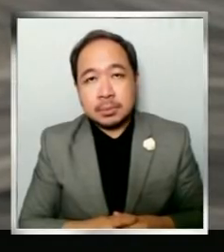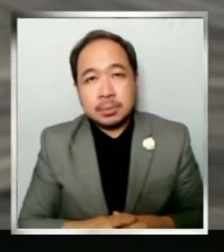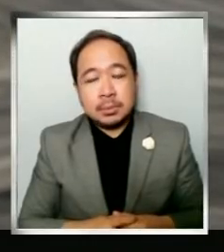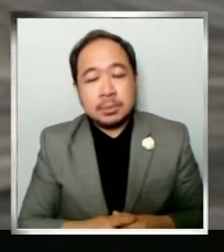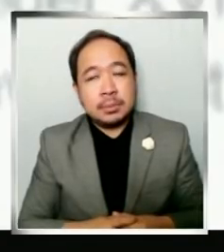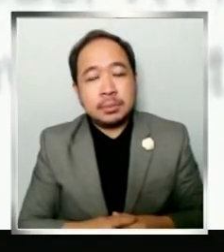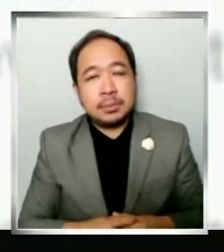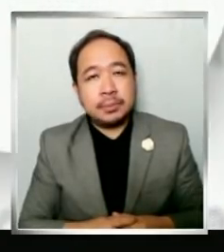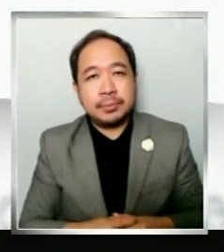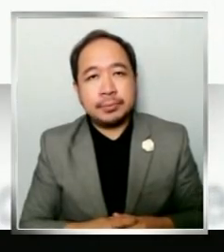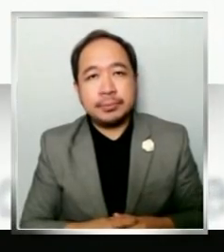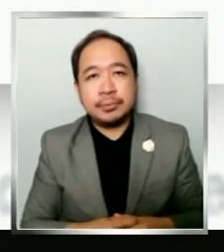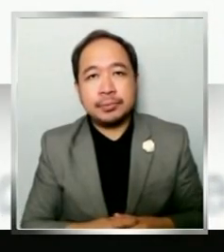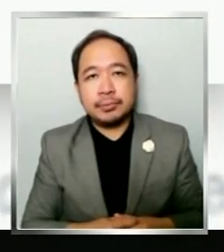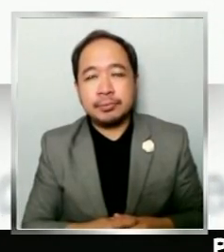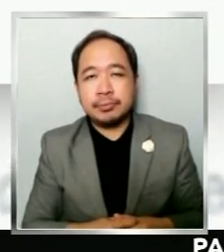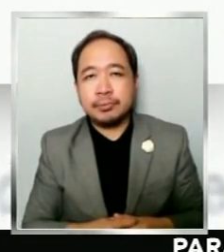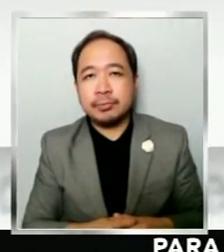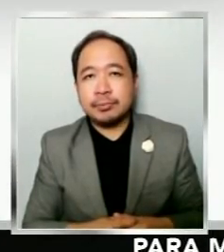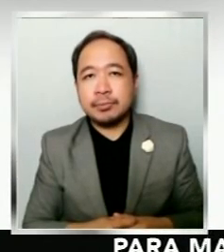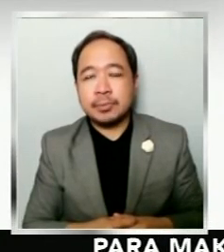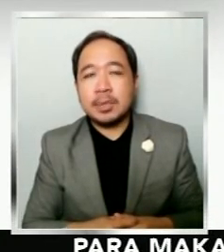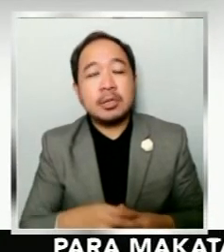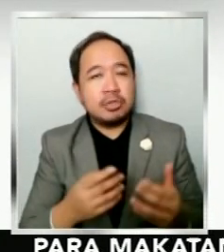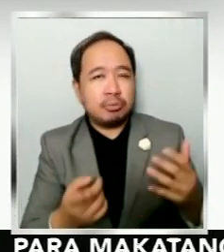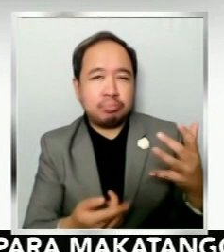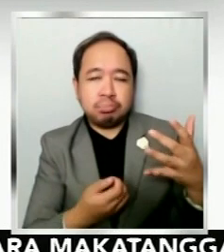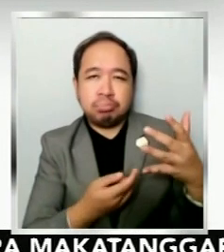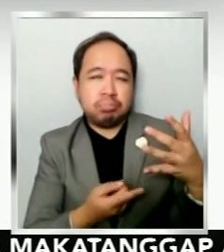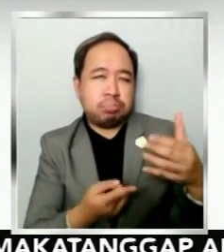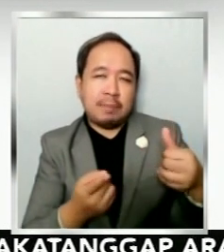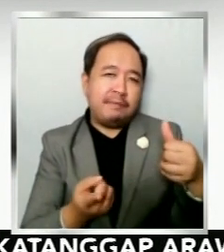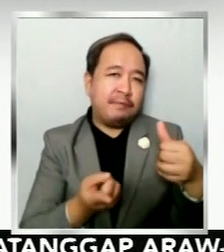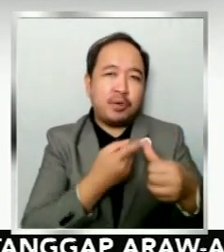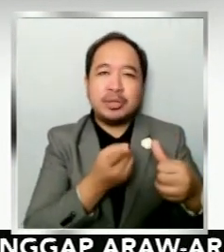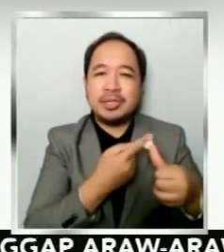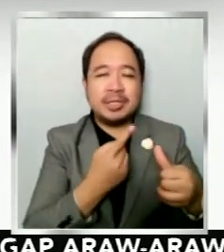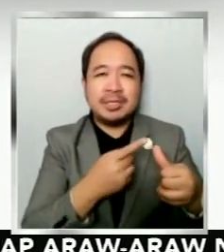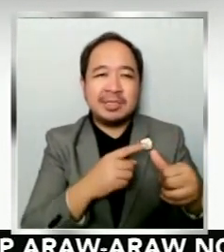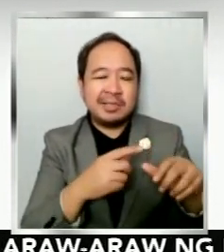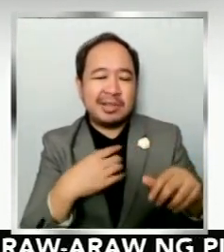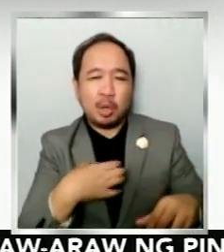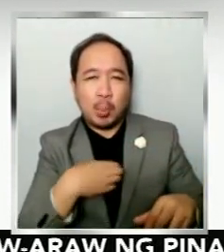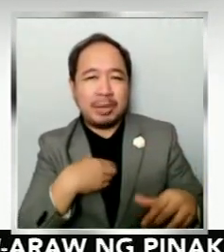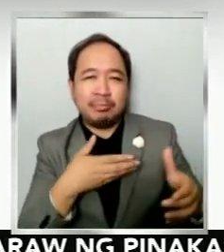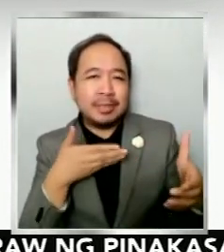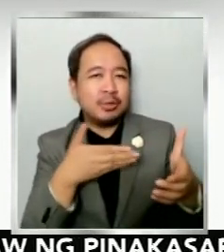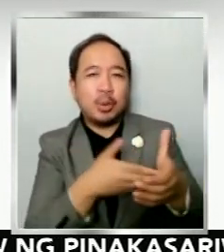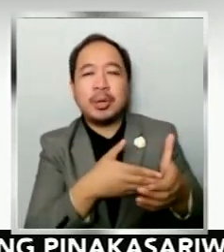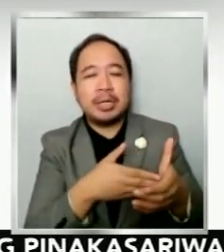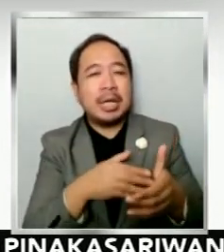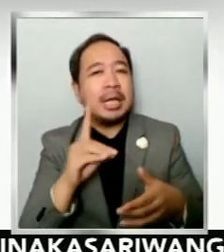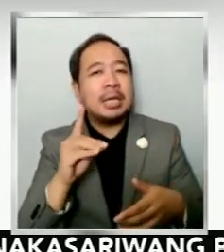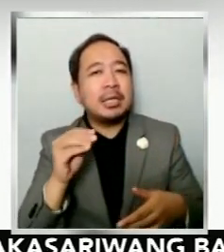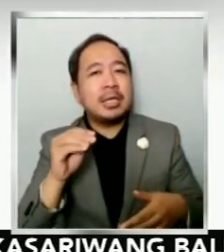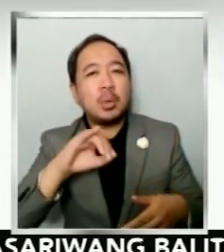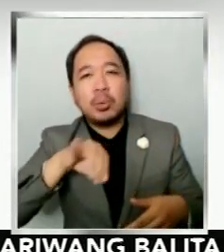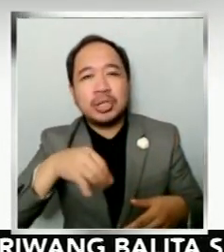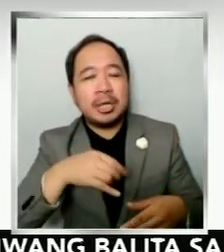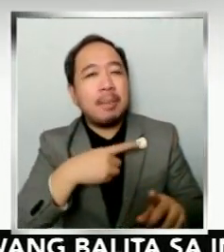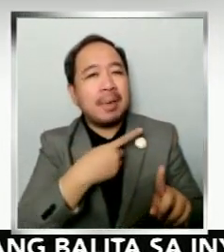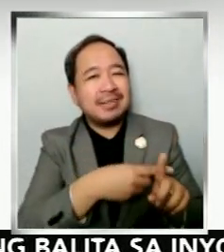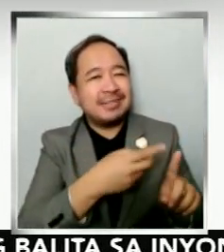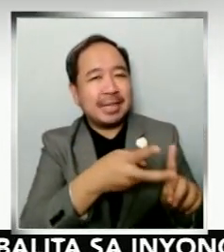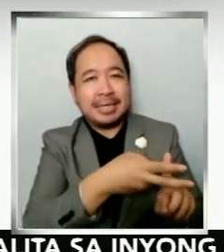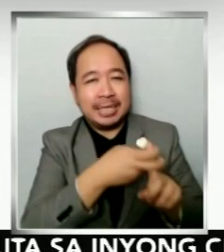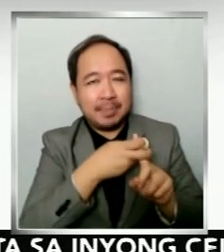Numero uno sa listahan ng mga kinasuhan sa Department of Justice ng kidnapping at serious illegal detention, si Julie Aguilar